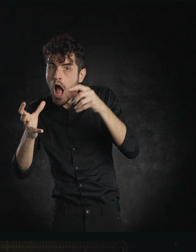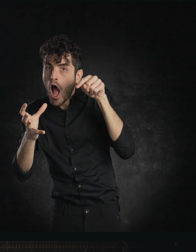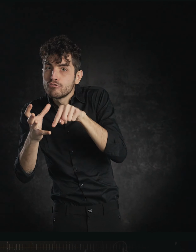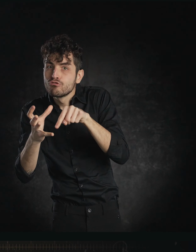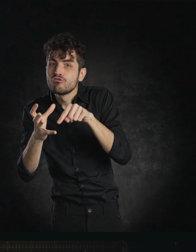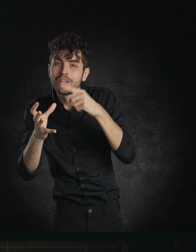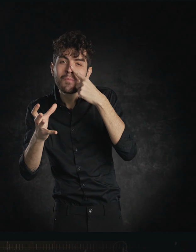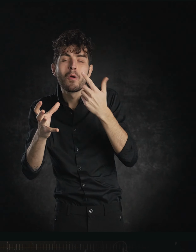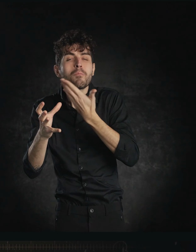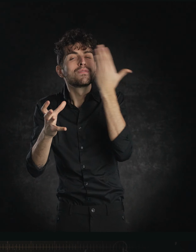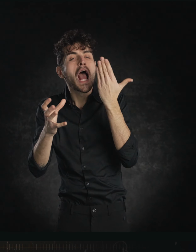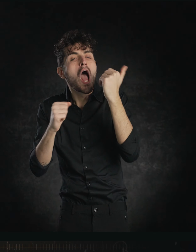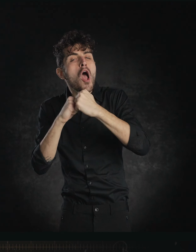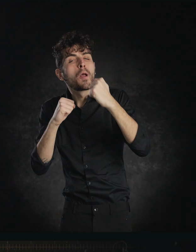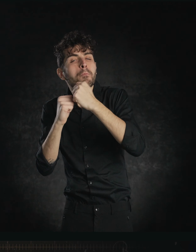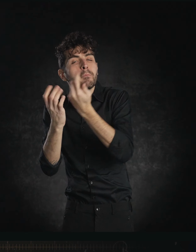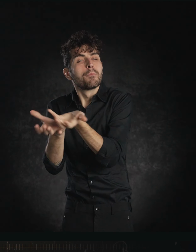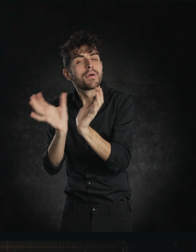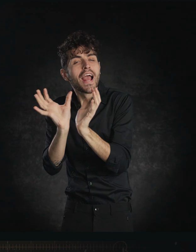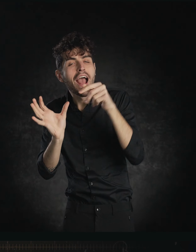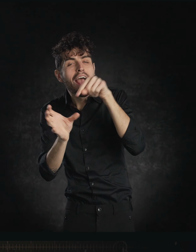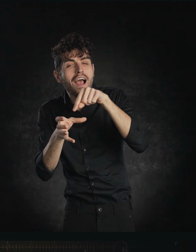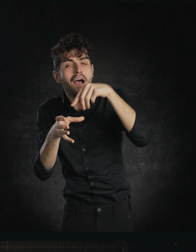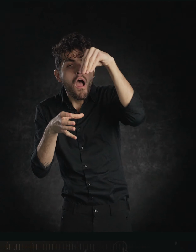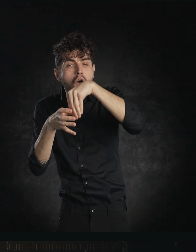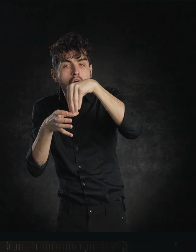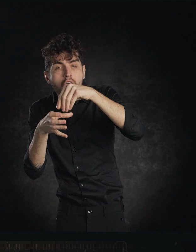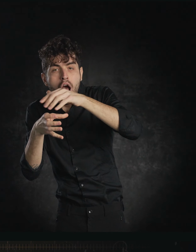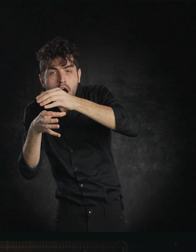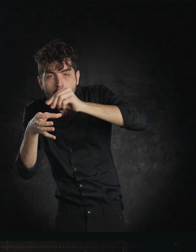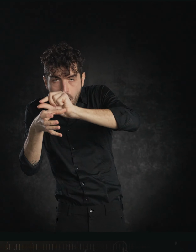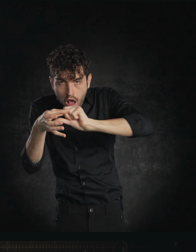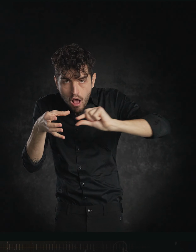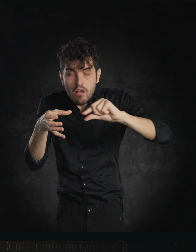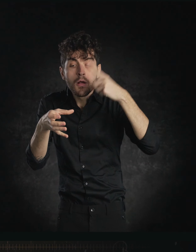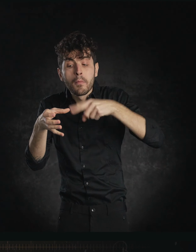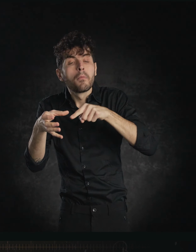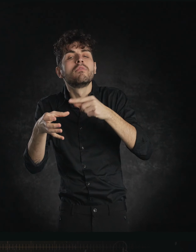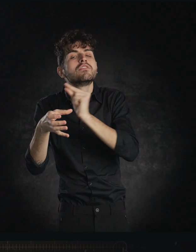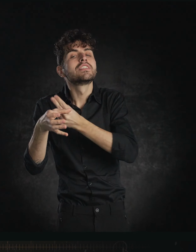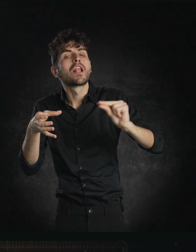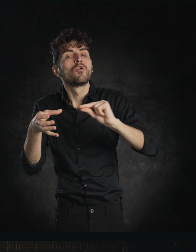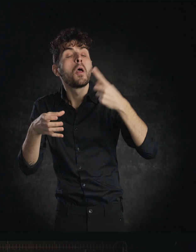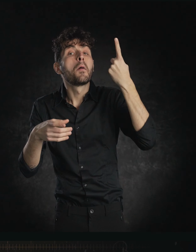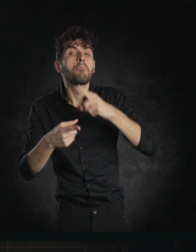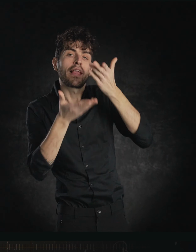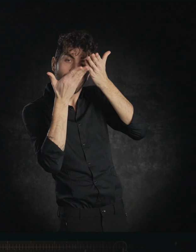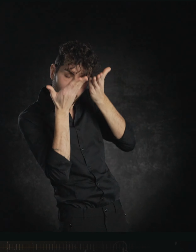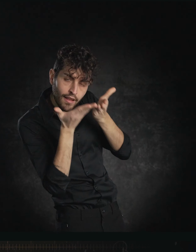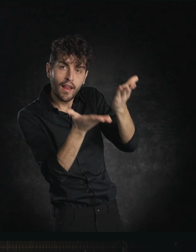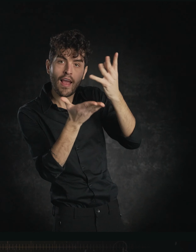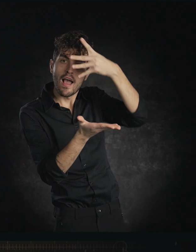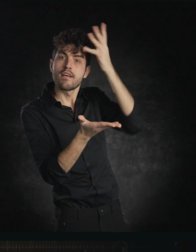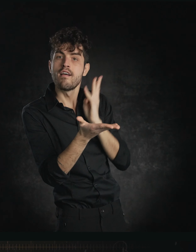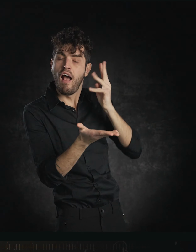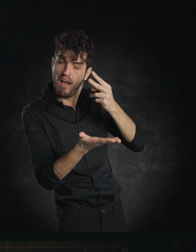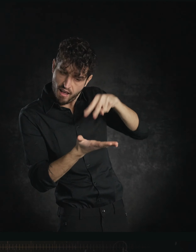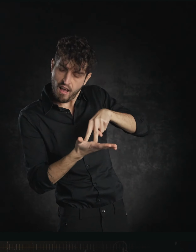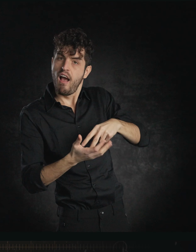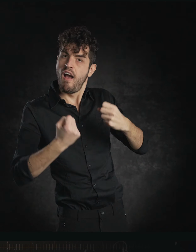rasoi e in questo vaso di alabastro, dove di nuovo leggiamo en ka en ka,